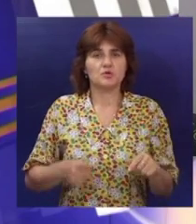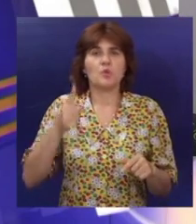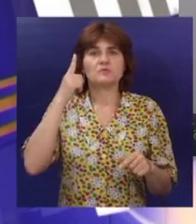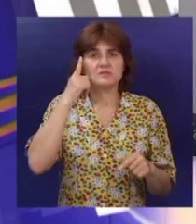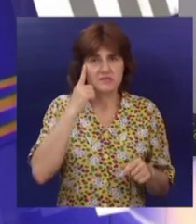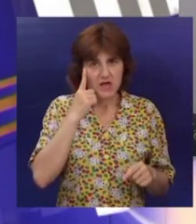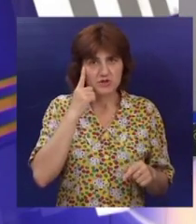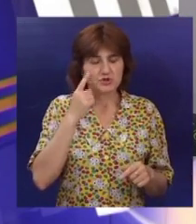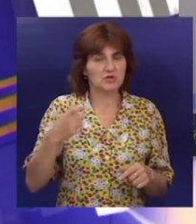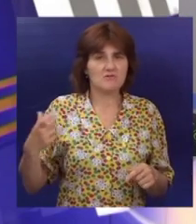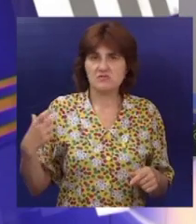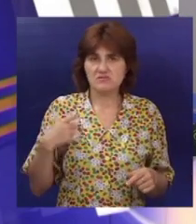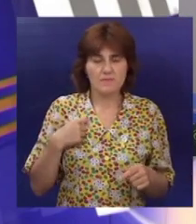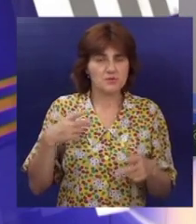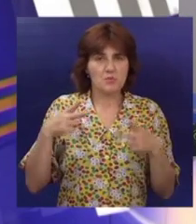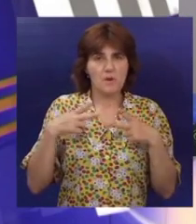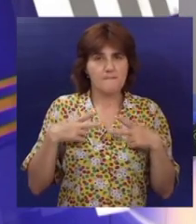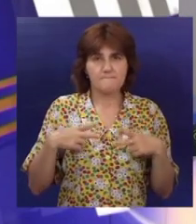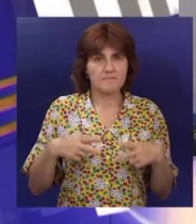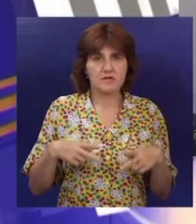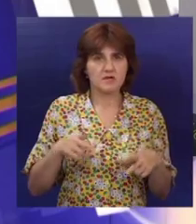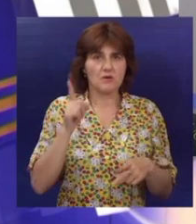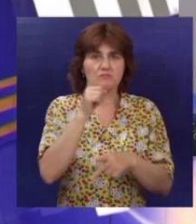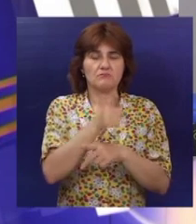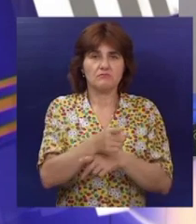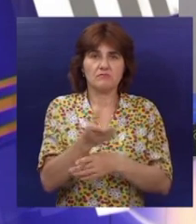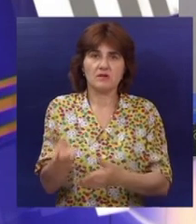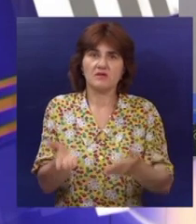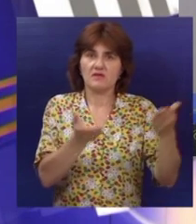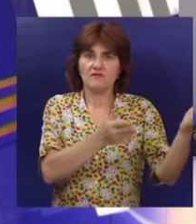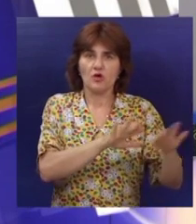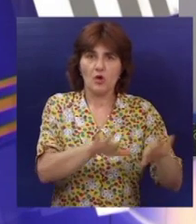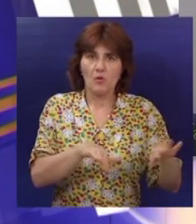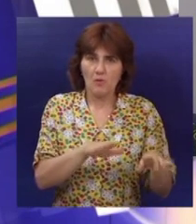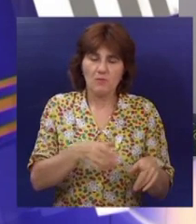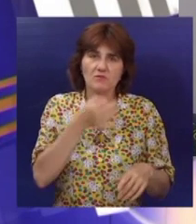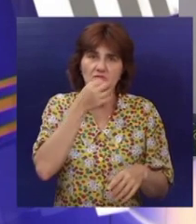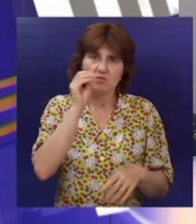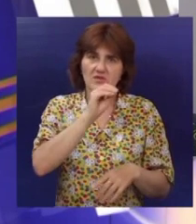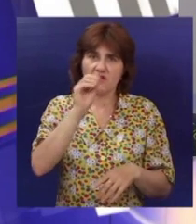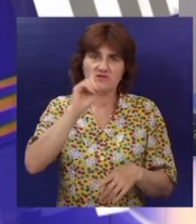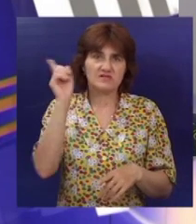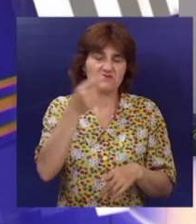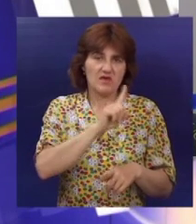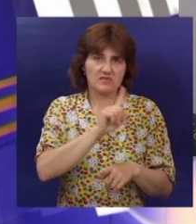da ne možemo mirne duše preporučiti vodu za kupanje i